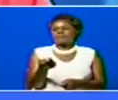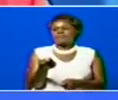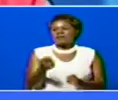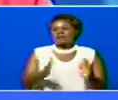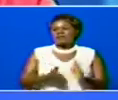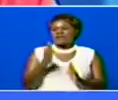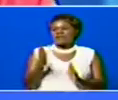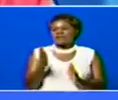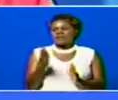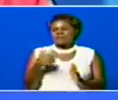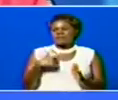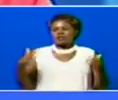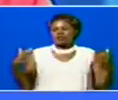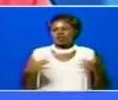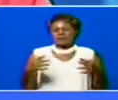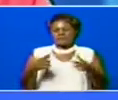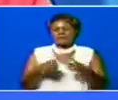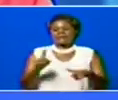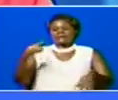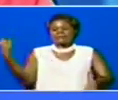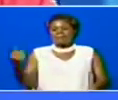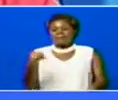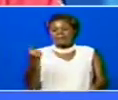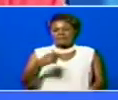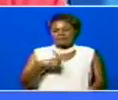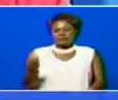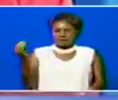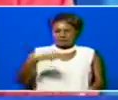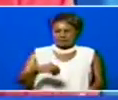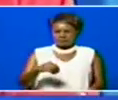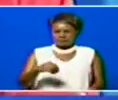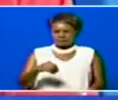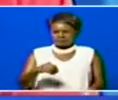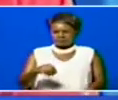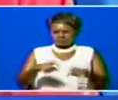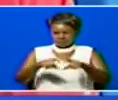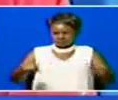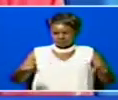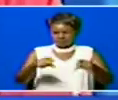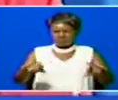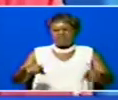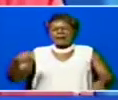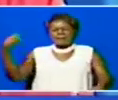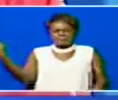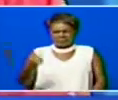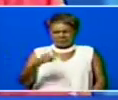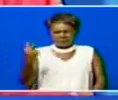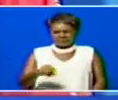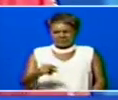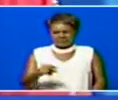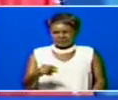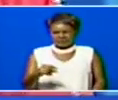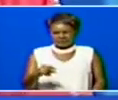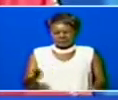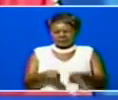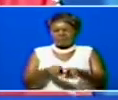ghafla nikashtukia ameanza tu kunichapa. Akawa anatoa kuni juu, anatoa chuma. Yaani alinipiga kichapo